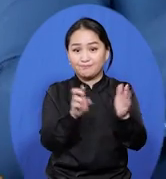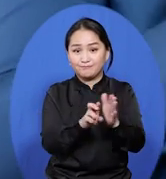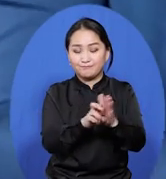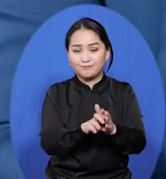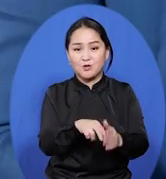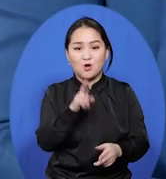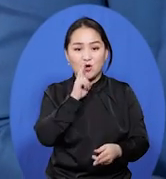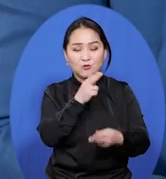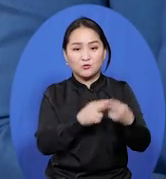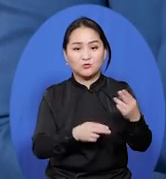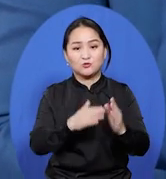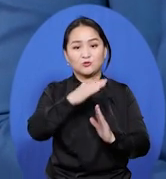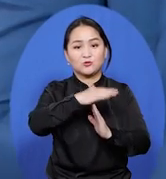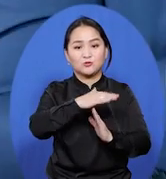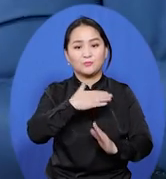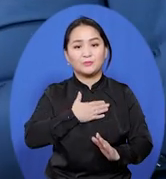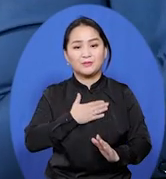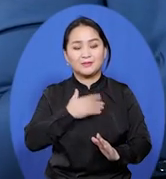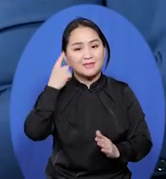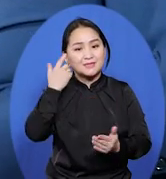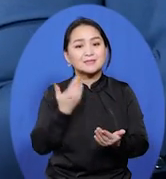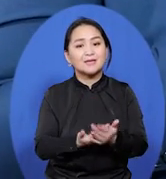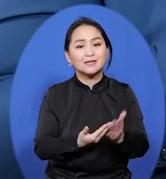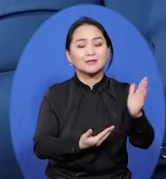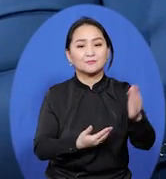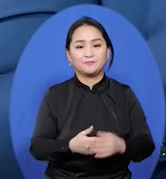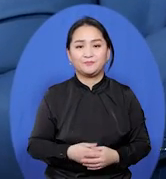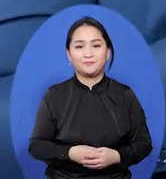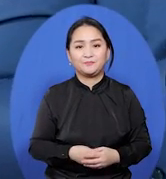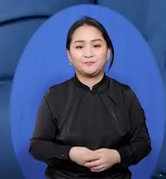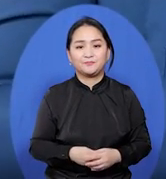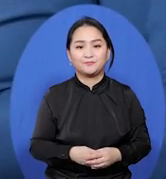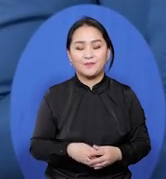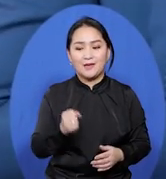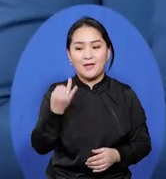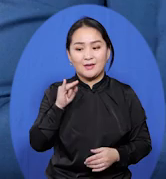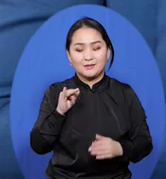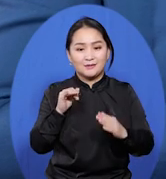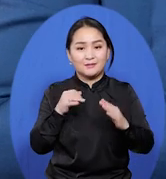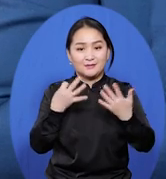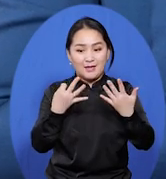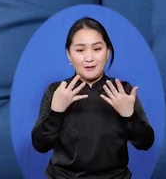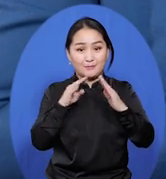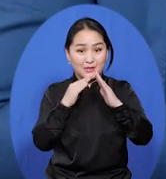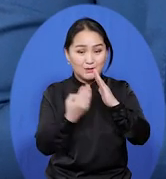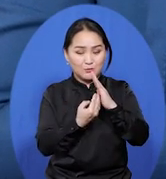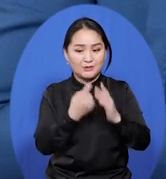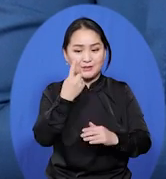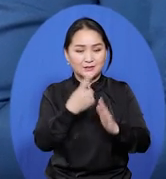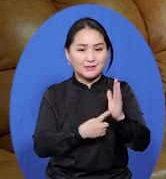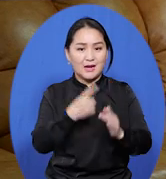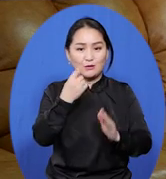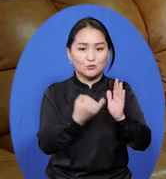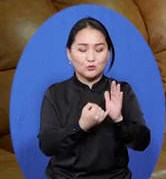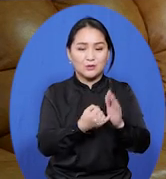Аа тэгээд хүнсний толгойн зогсооч гэж байгаа. Манай бидний санал шүү дээ одоо саналаар л явж байгаа. Аа тэгэх юм бол тэр айл одоо 8 ам бүлтэй байла. Сардаа 16-8